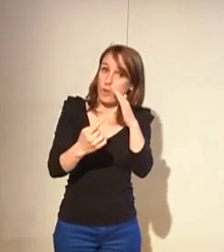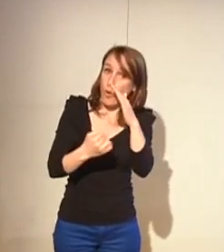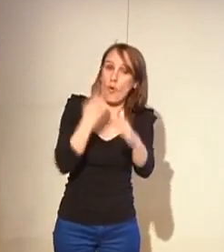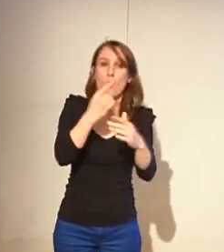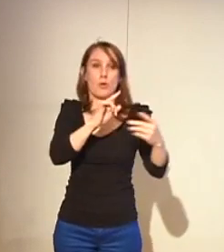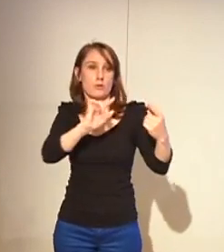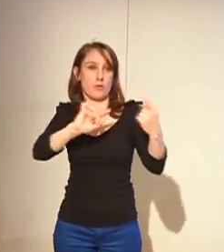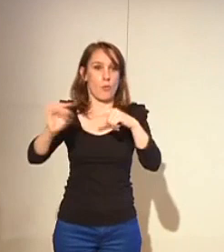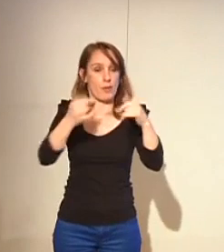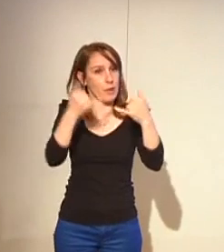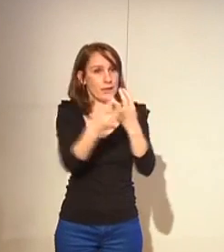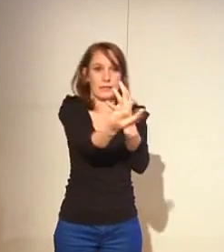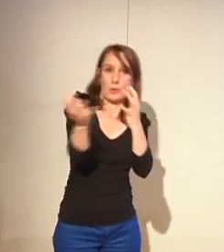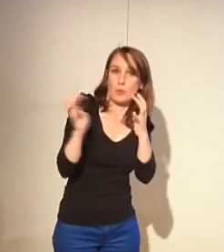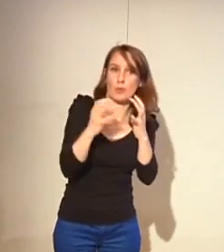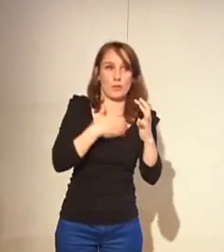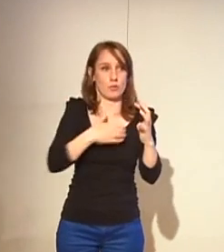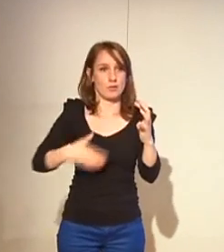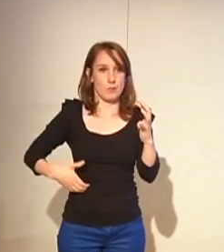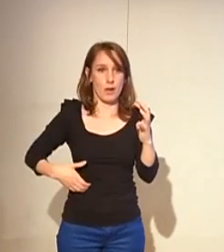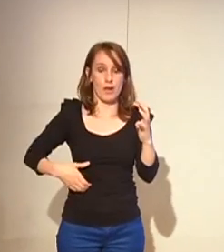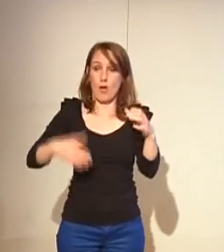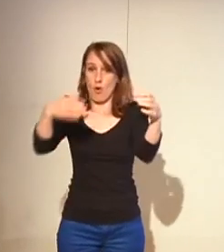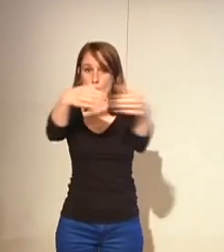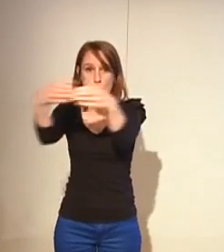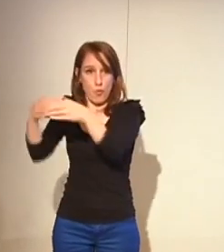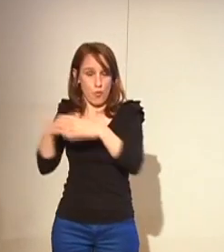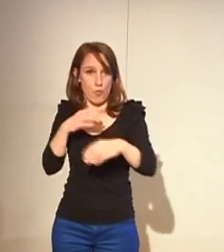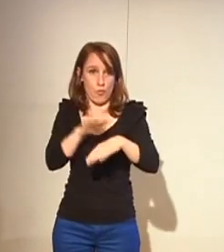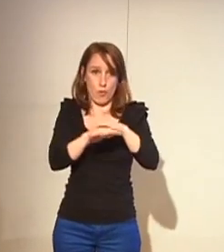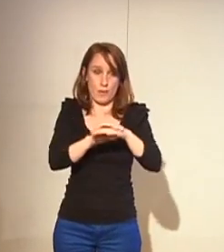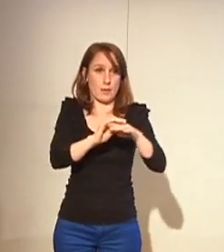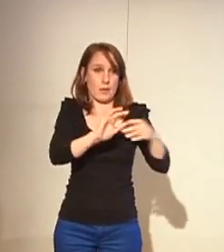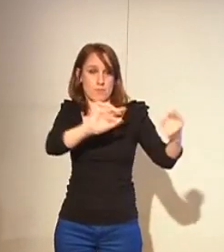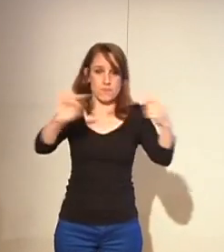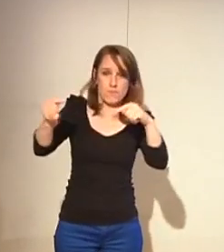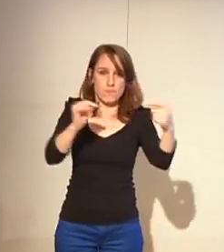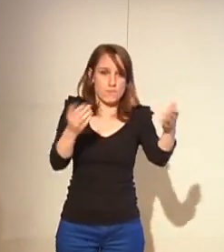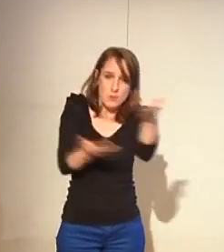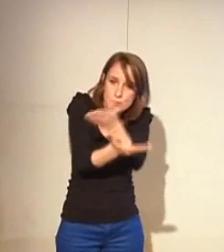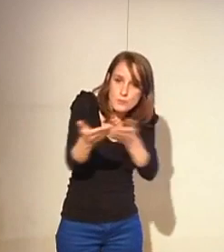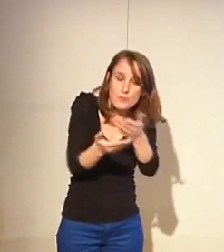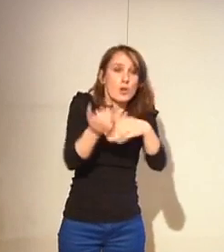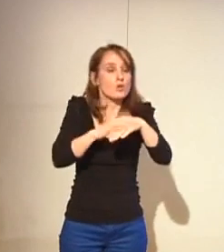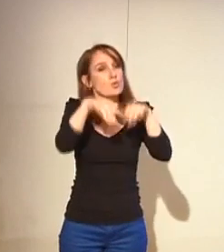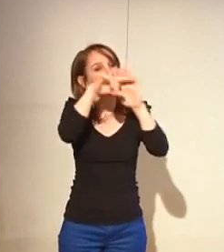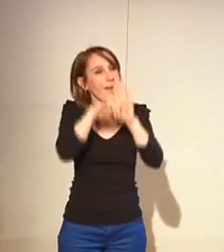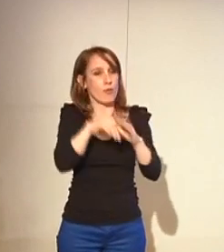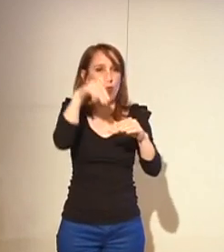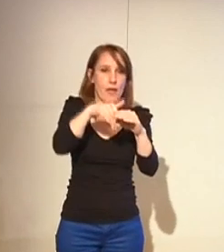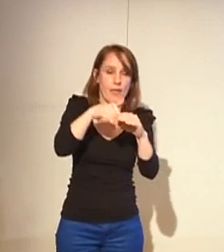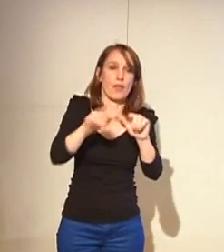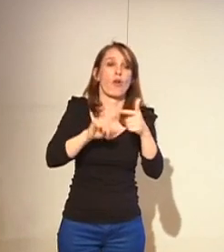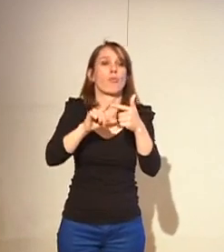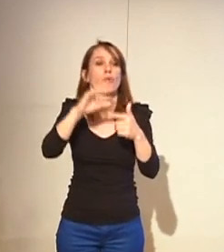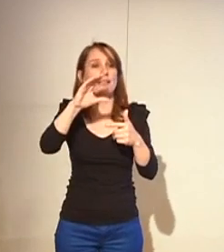municipal un travail intergroupe de tous les groupes concernant le règlement intérieur le fonctionnement de la CAO et